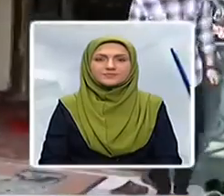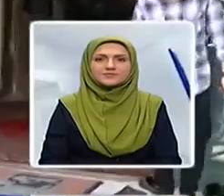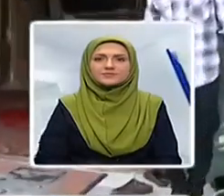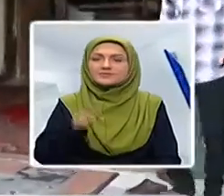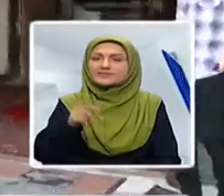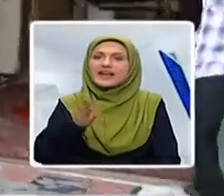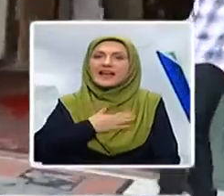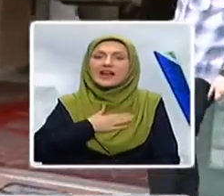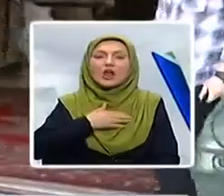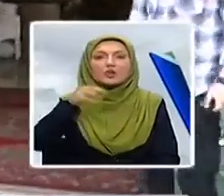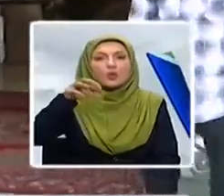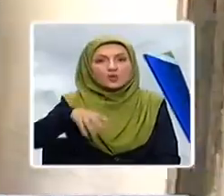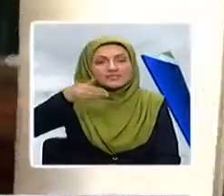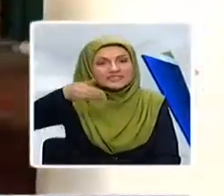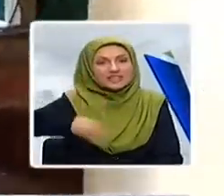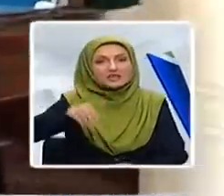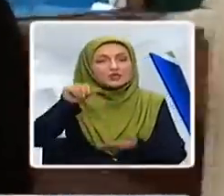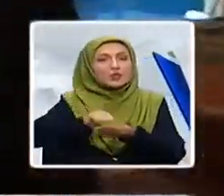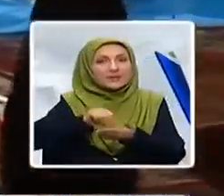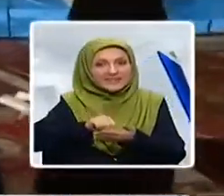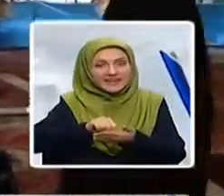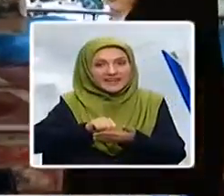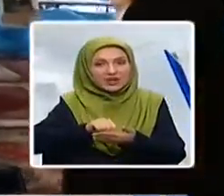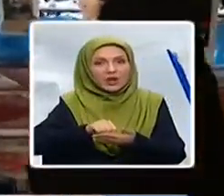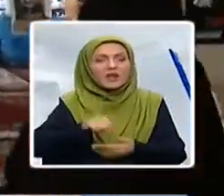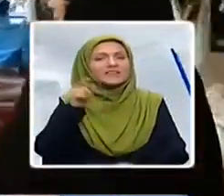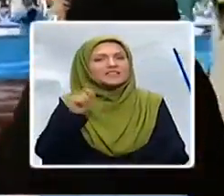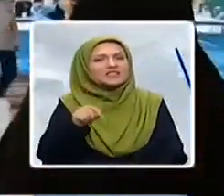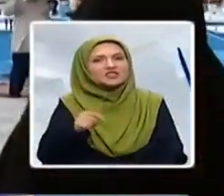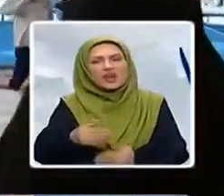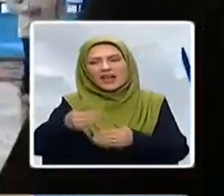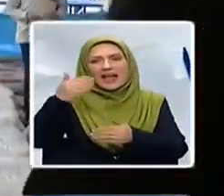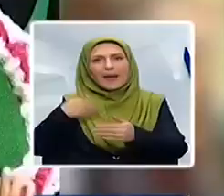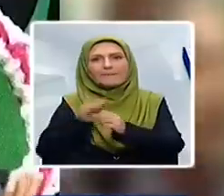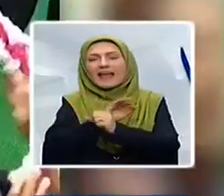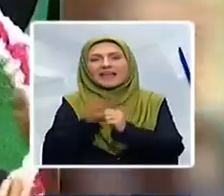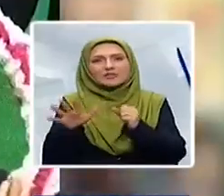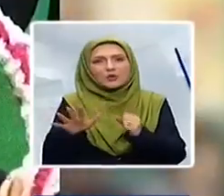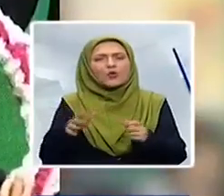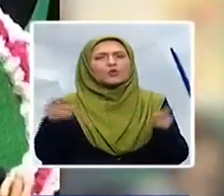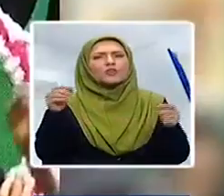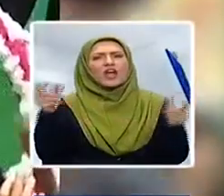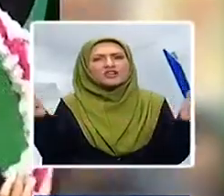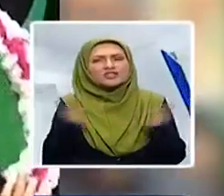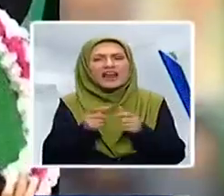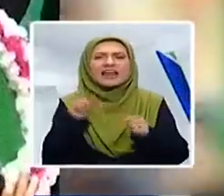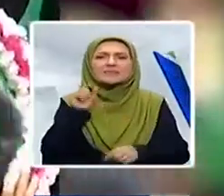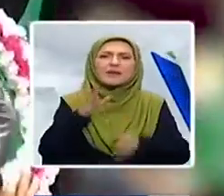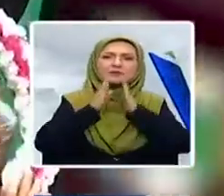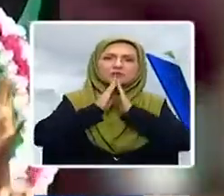حسینیه مکتب العباس جایی در جنوبی ترین نقطه تهران که تا پیش از شروع کرونا محفل برنامه‌های معرفتی بود.